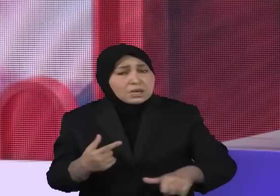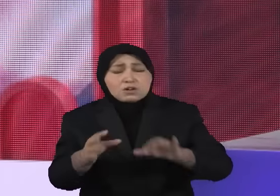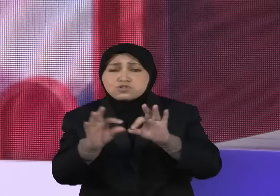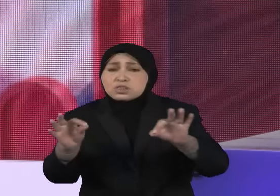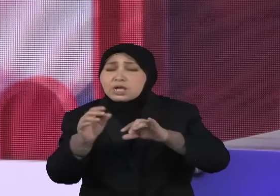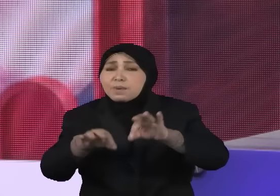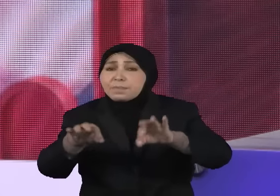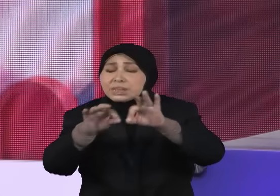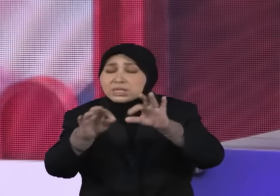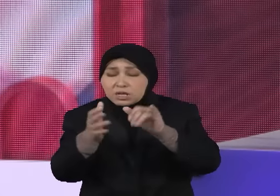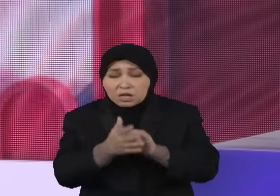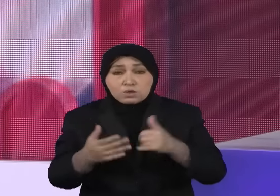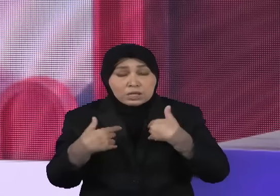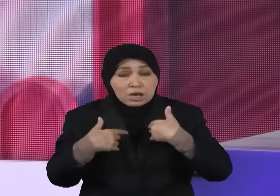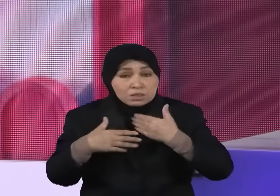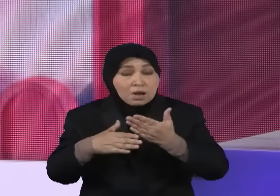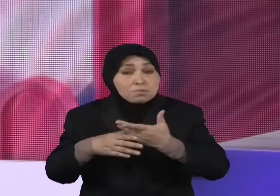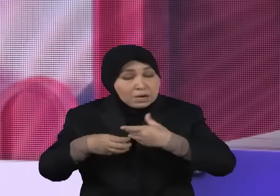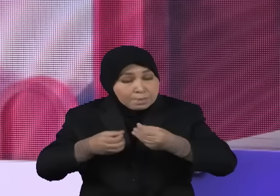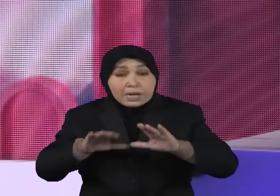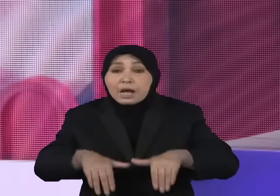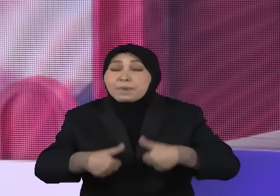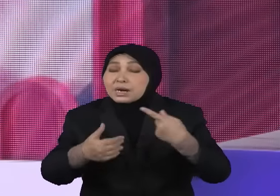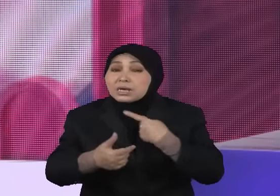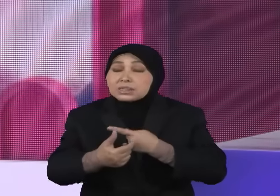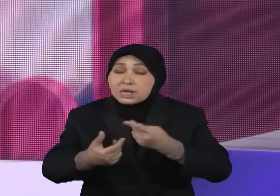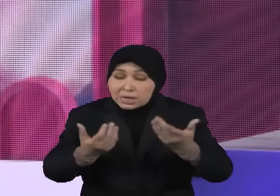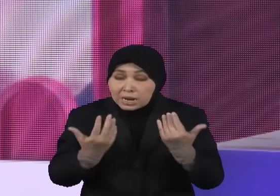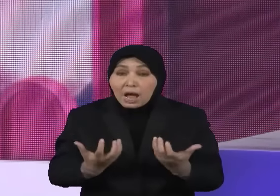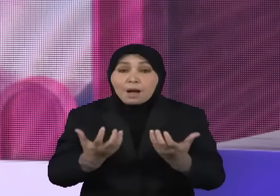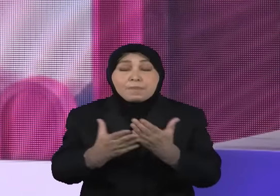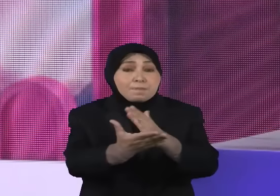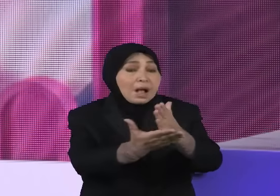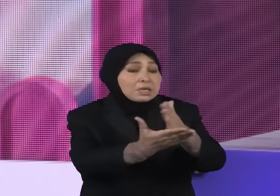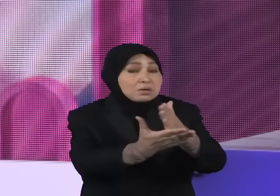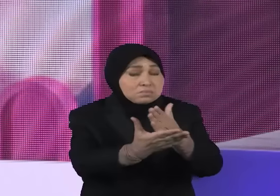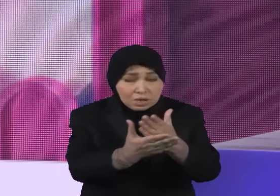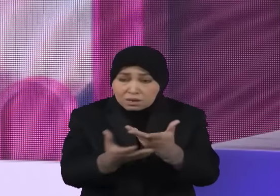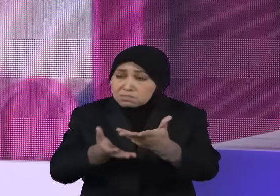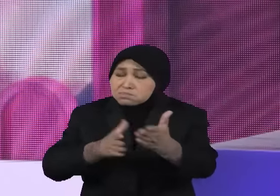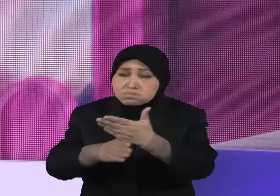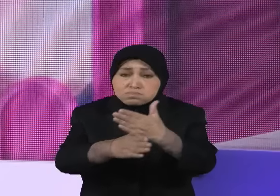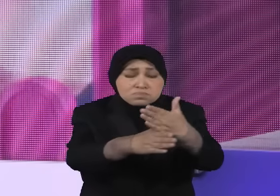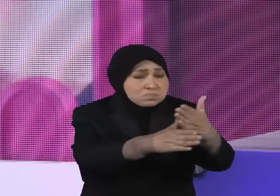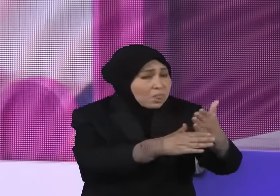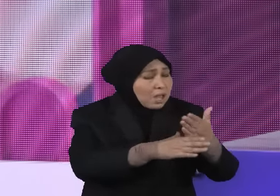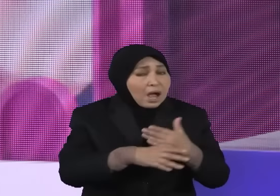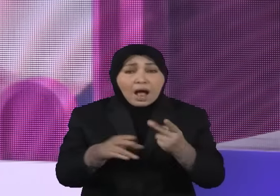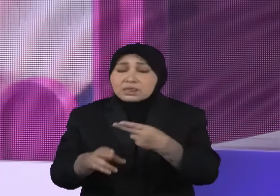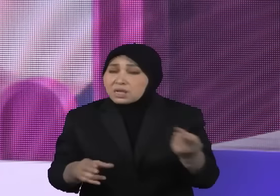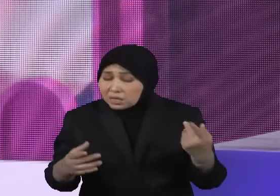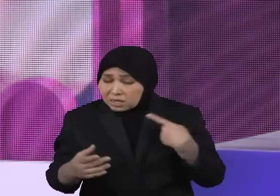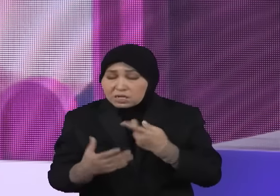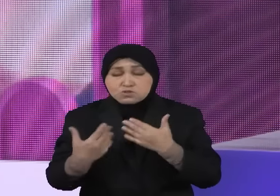pentingnya adalah wealth distribution, iaitu bagaimana kita nak membahagi, mengagih-ngagihkan harta yang pernah